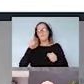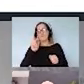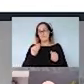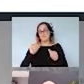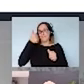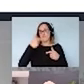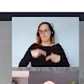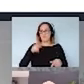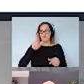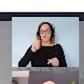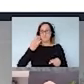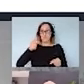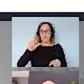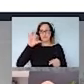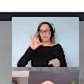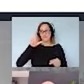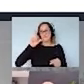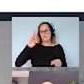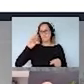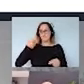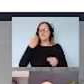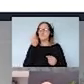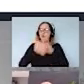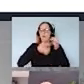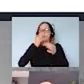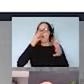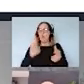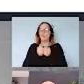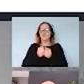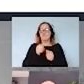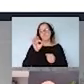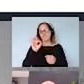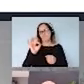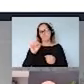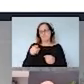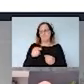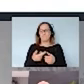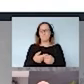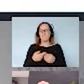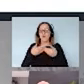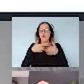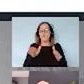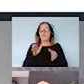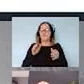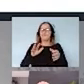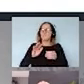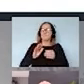Śliwowski opowie nam trochę o swoich odkryciach dotyczących otwartych